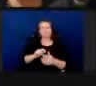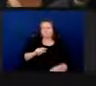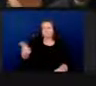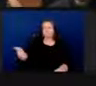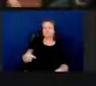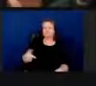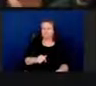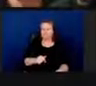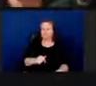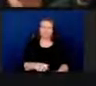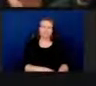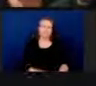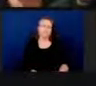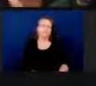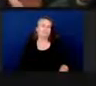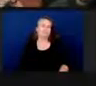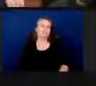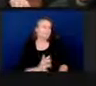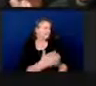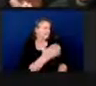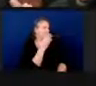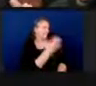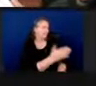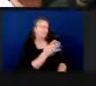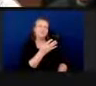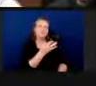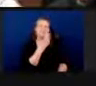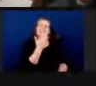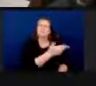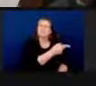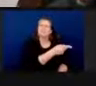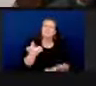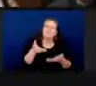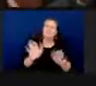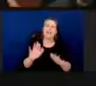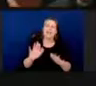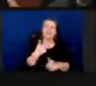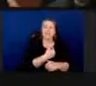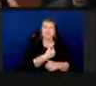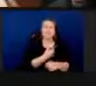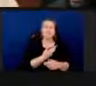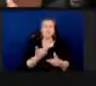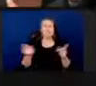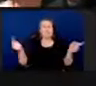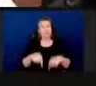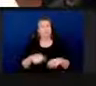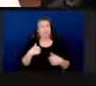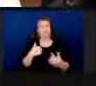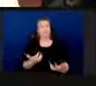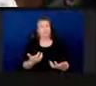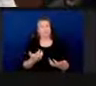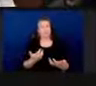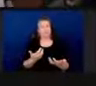للغاية. فقط وددت أن أشاطركم هذه الفكرة. شكرا شكرا جزيلا. قبل أن